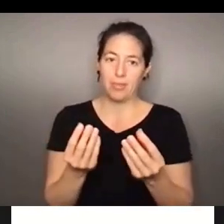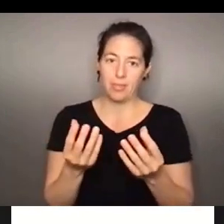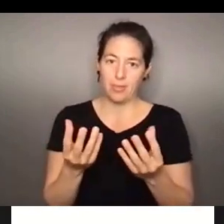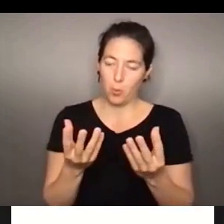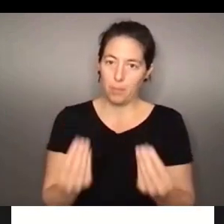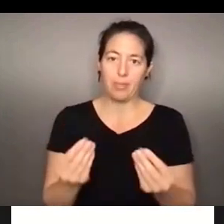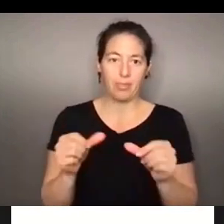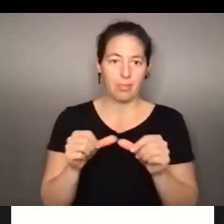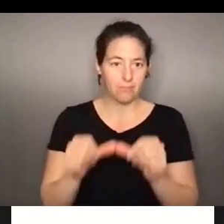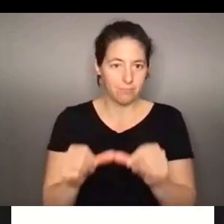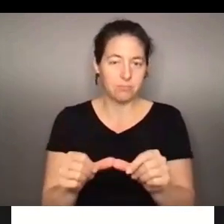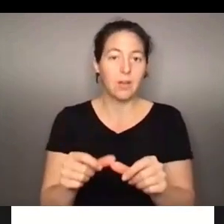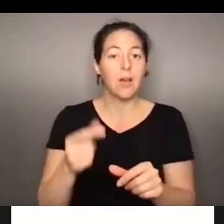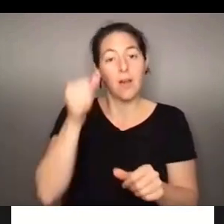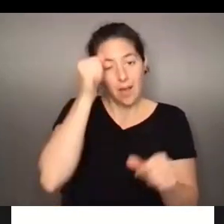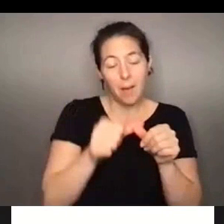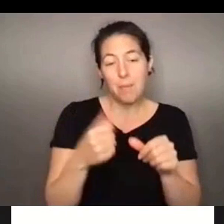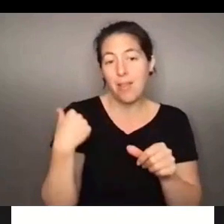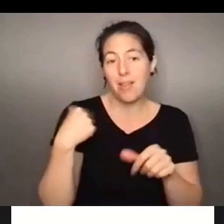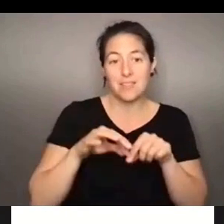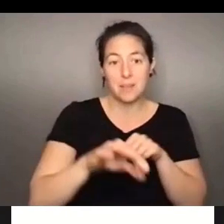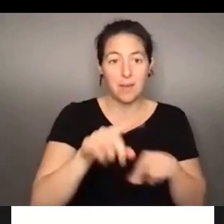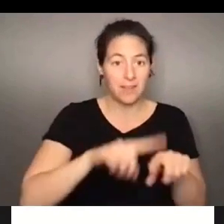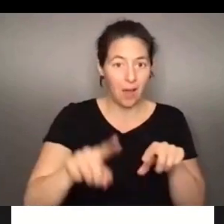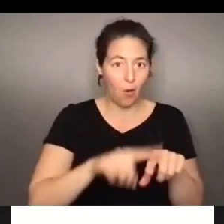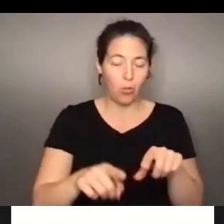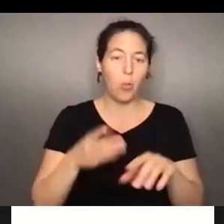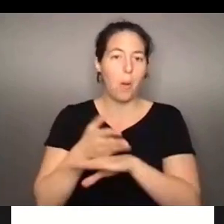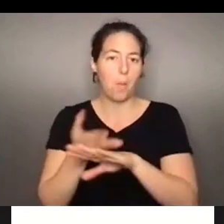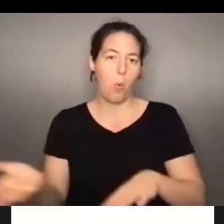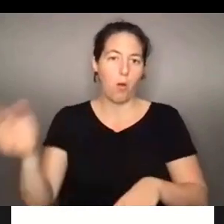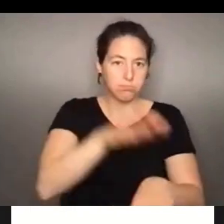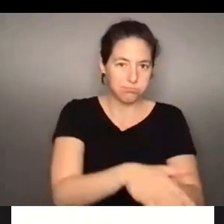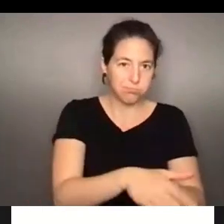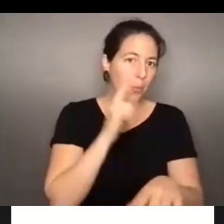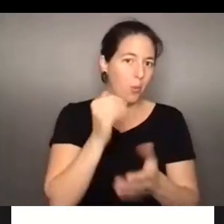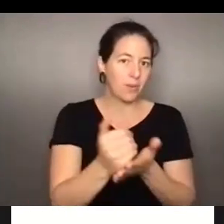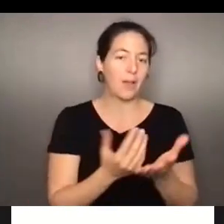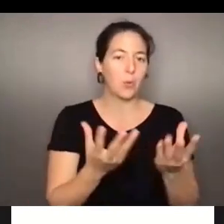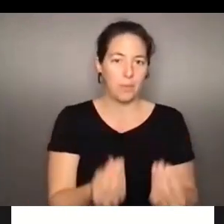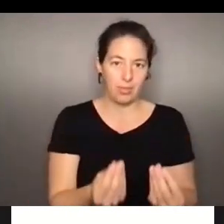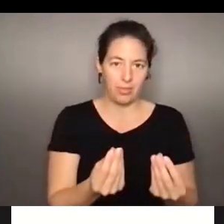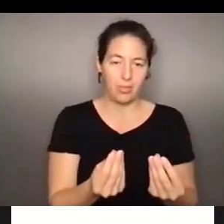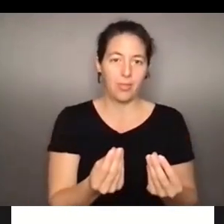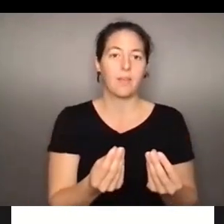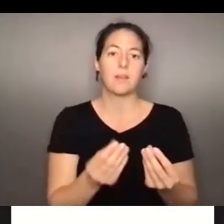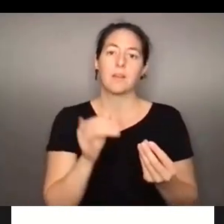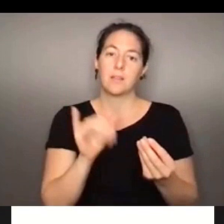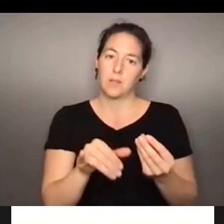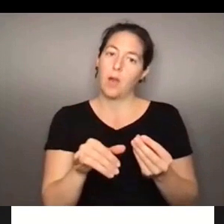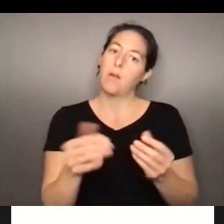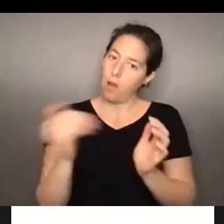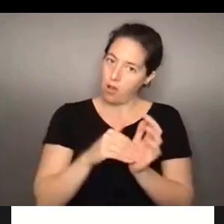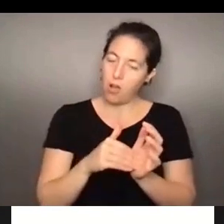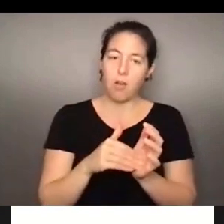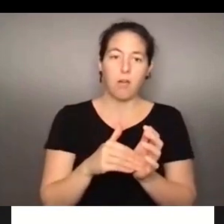a semé des carottes, on a mis une planche de bois pour conserver l'humidité. Eh bien, c'est quelque chose qu'on fait